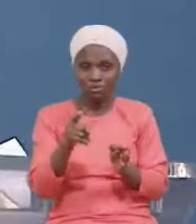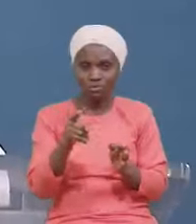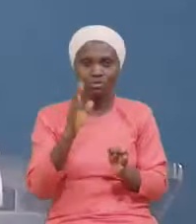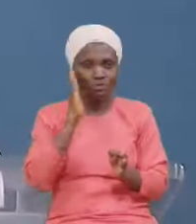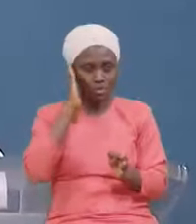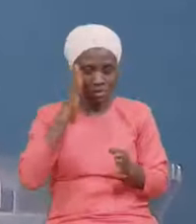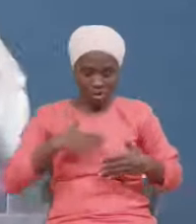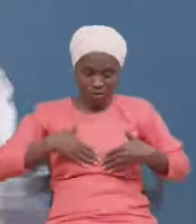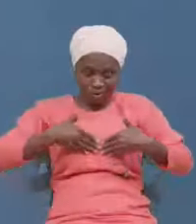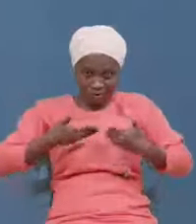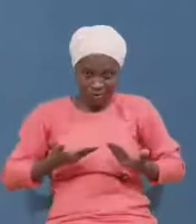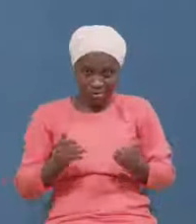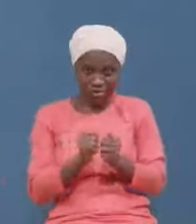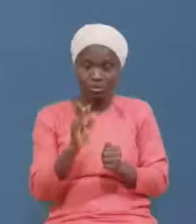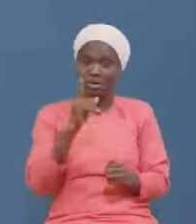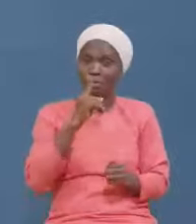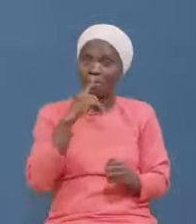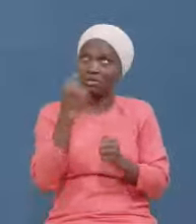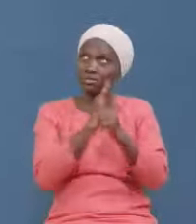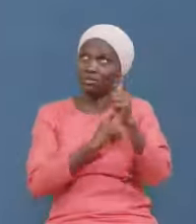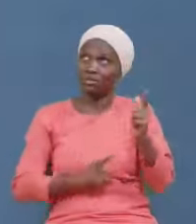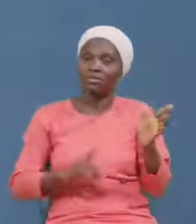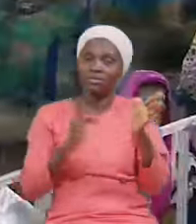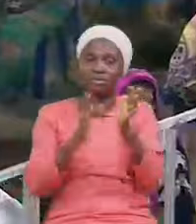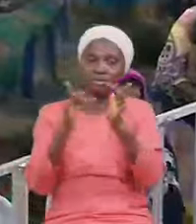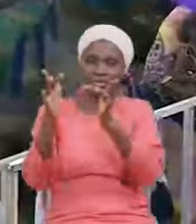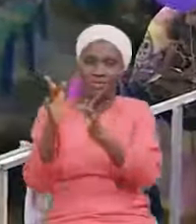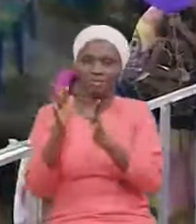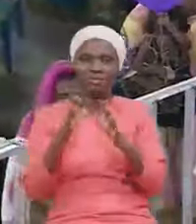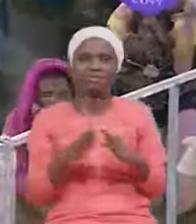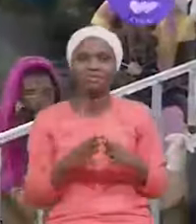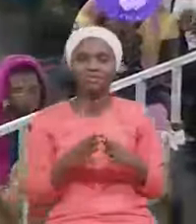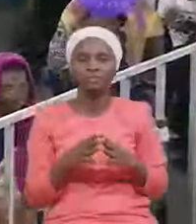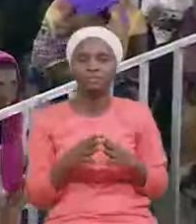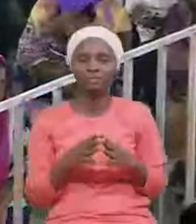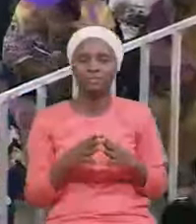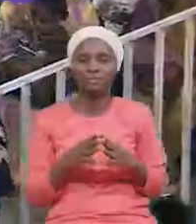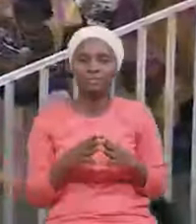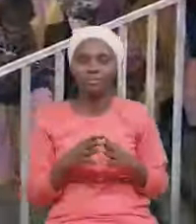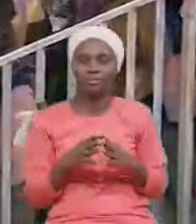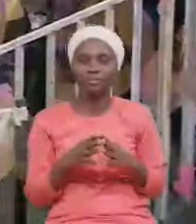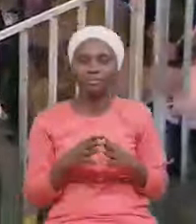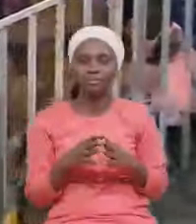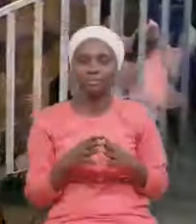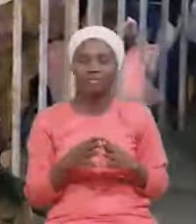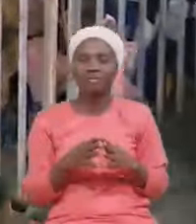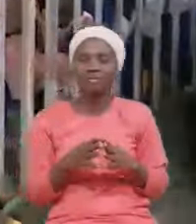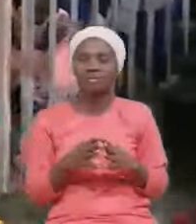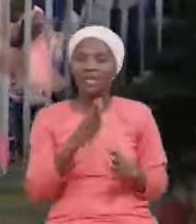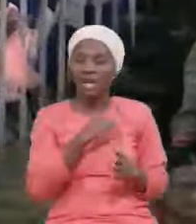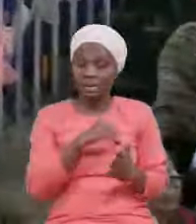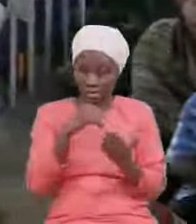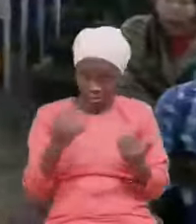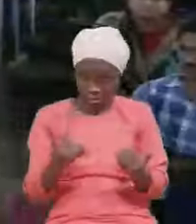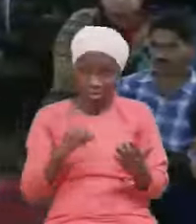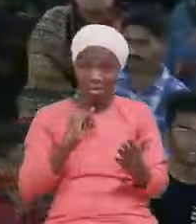with thy mouth the Lord Jesus. ప్రభువైన క్రీస్తు ప్రభువని మీ నోటితో ఒప్పుకుంటే. And this at the moment.